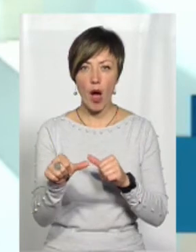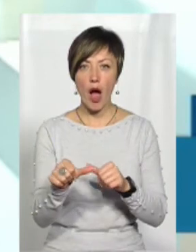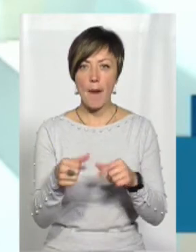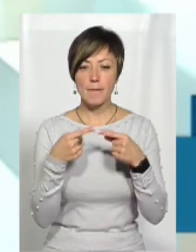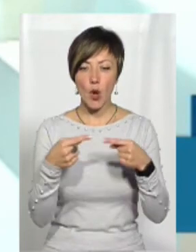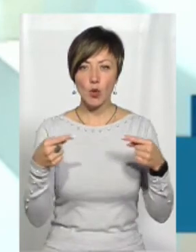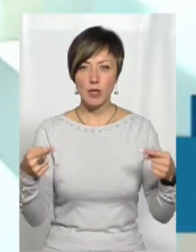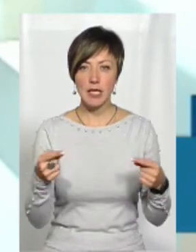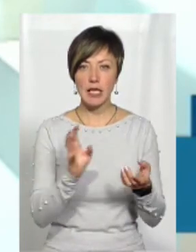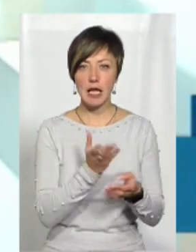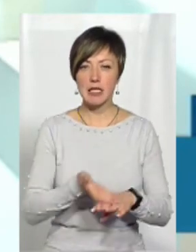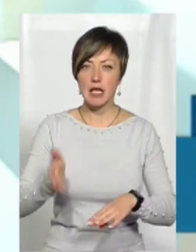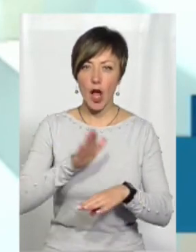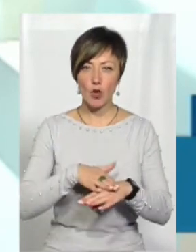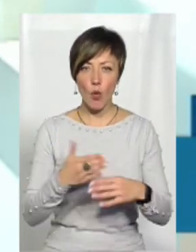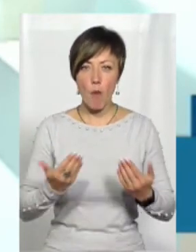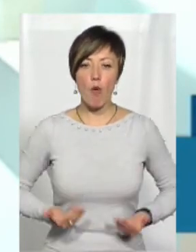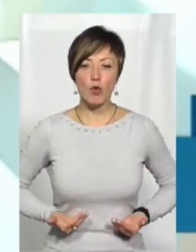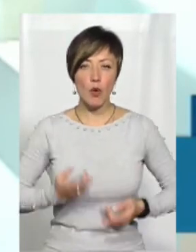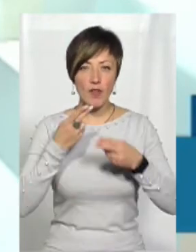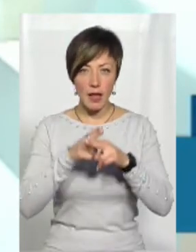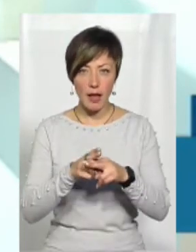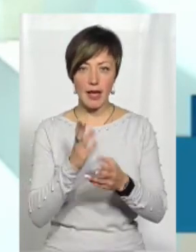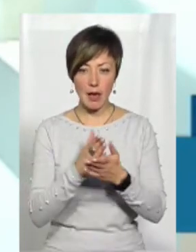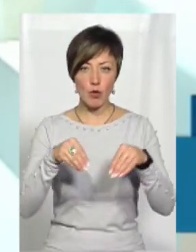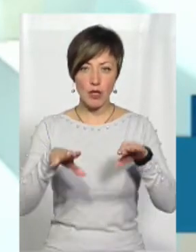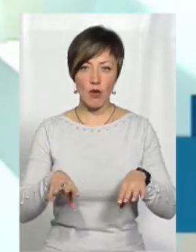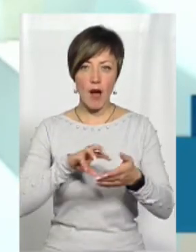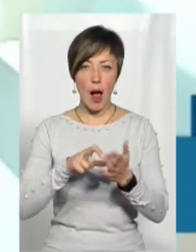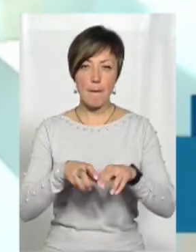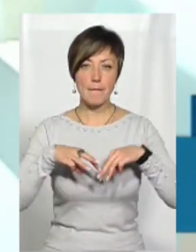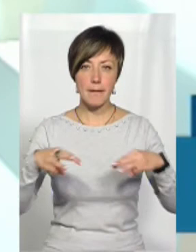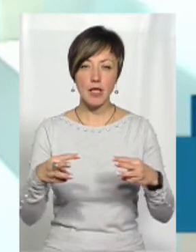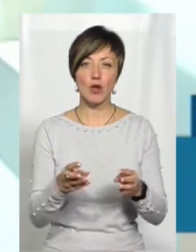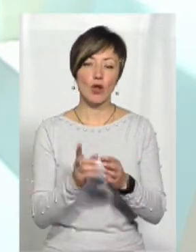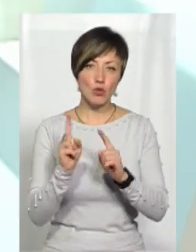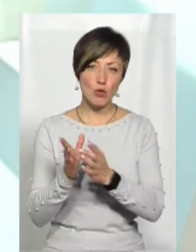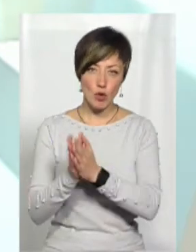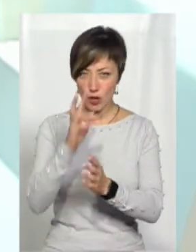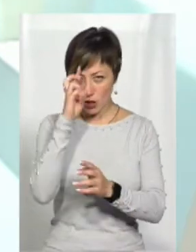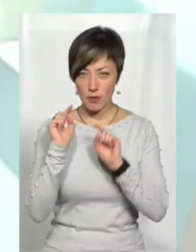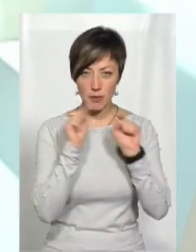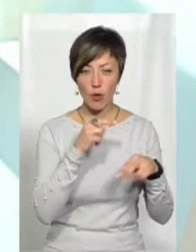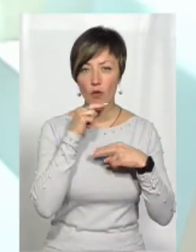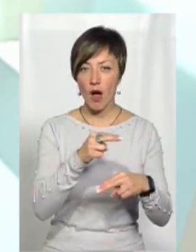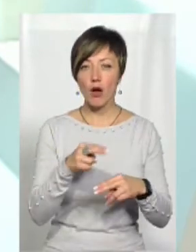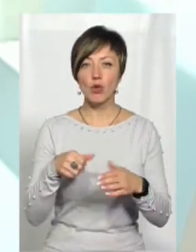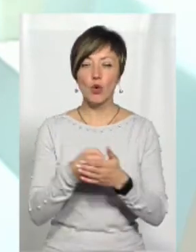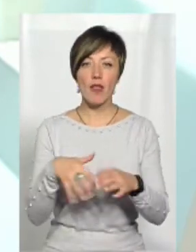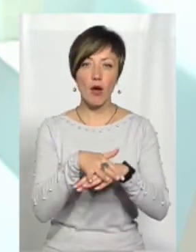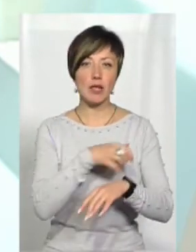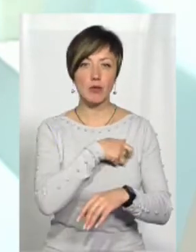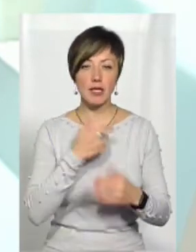побутову техніку, тому що дійсно вже є постановою Кабміну і мали контролюватися. І плюс дуже просимо державу звернути увагу, ми вже до народних